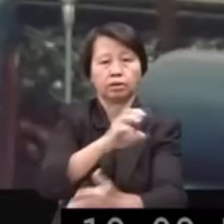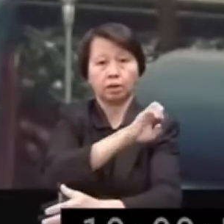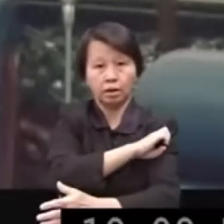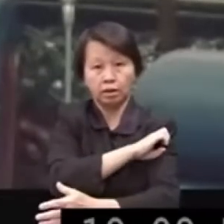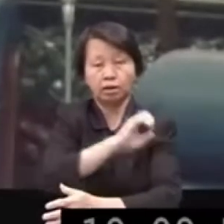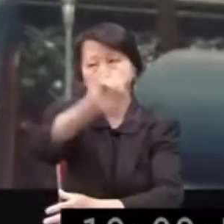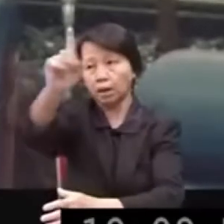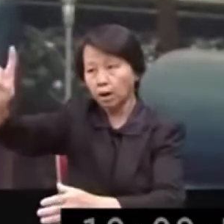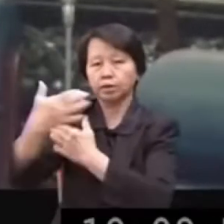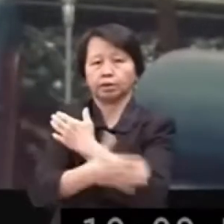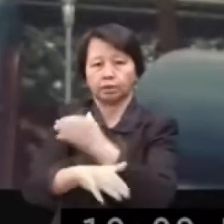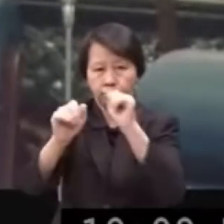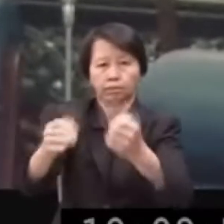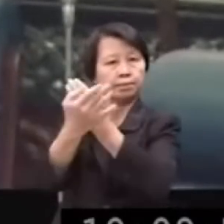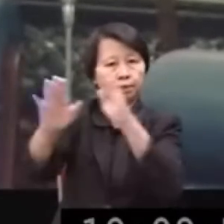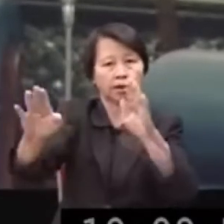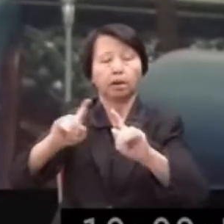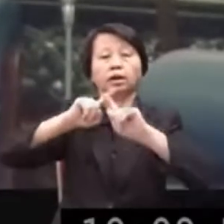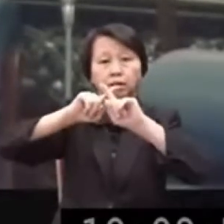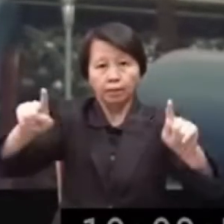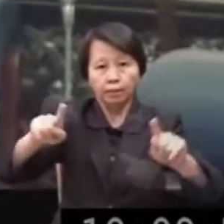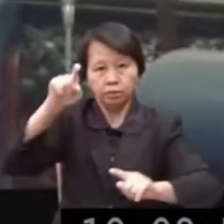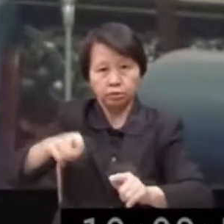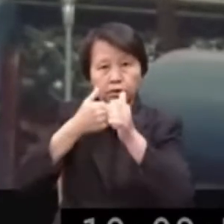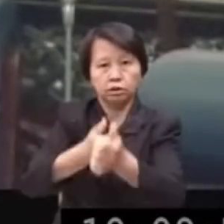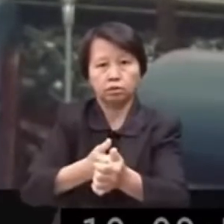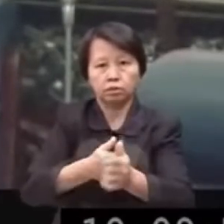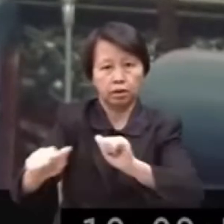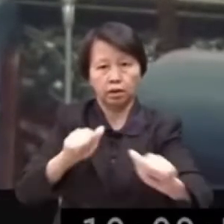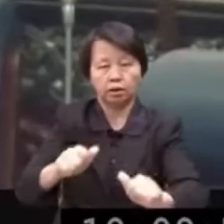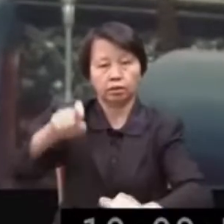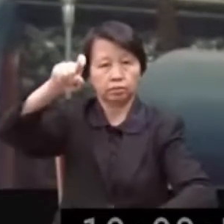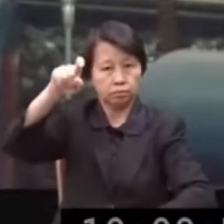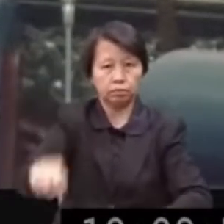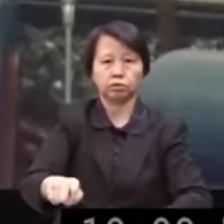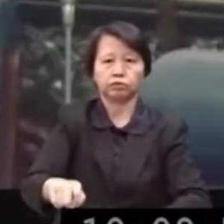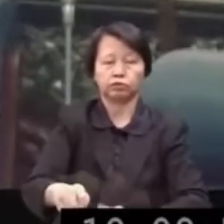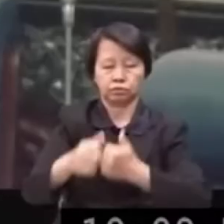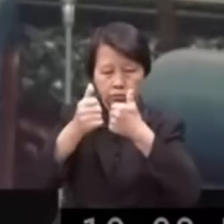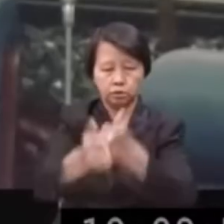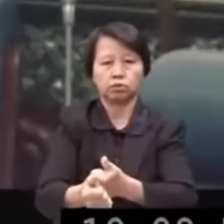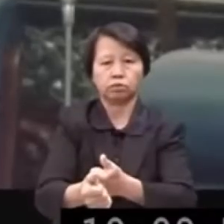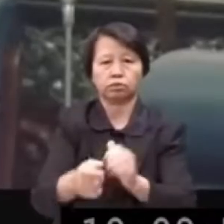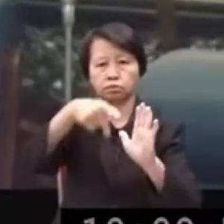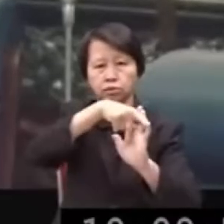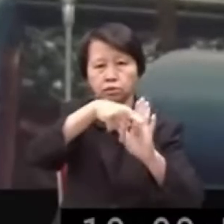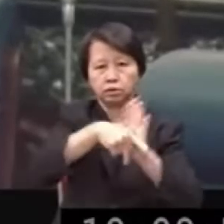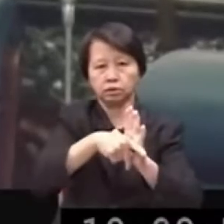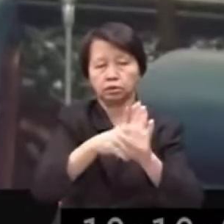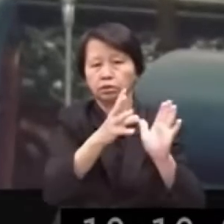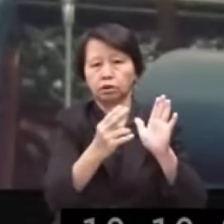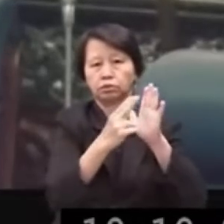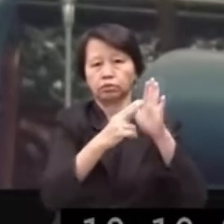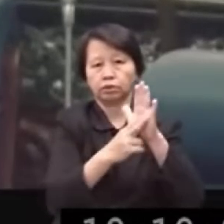dimana-mana negara tetapi tertakluk activity tersebut mestilah mematuhi peraturan dan